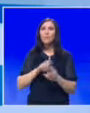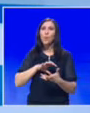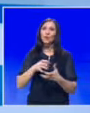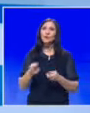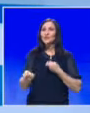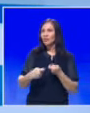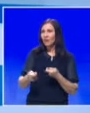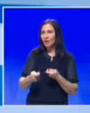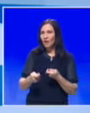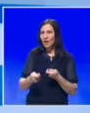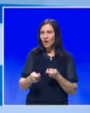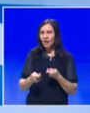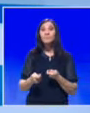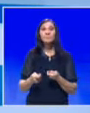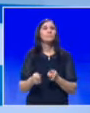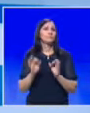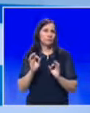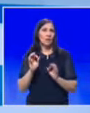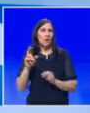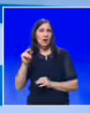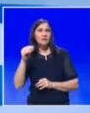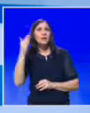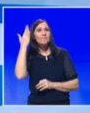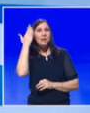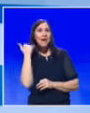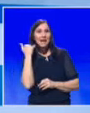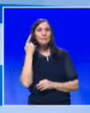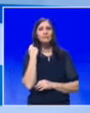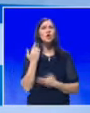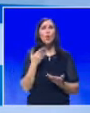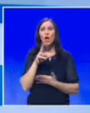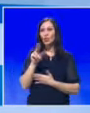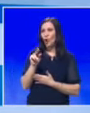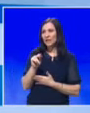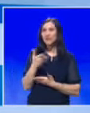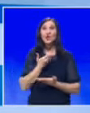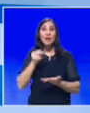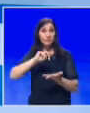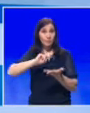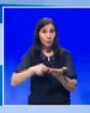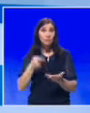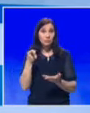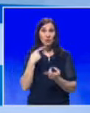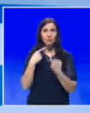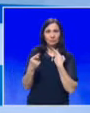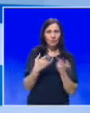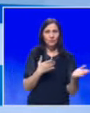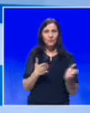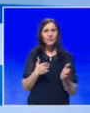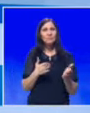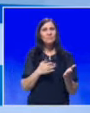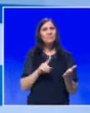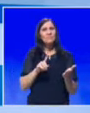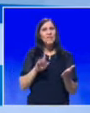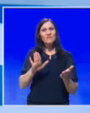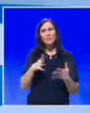търговия. Така го нарече Мария Габриел вчера, когато каза, че няма да сложи подписа си под този меморандум. Не ви ли притеснява